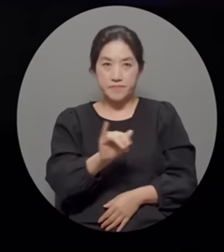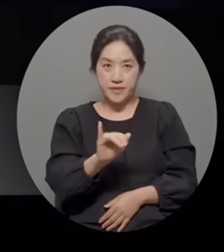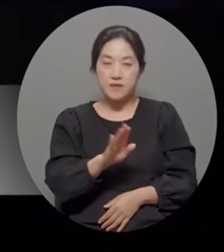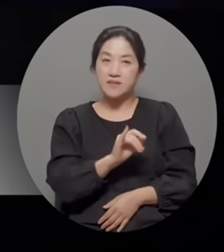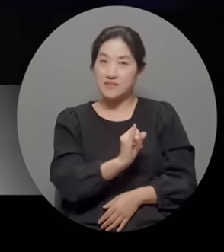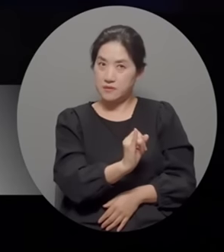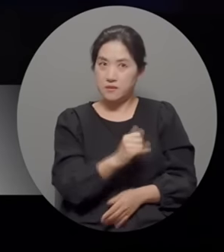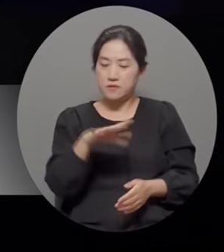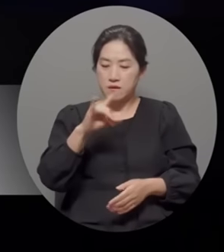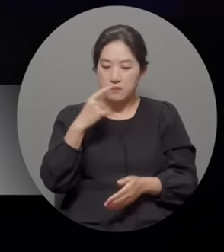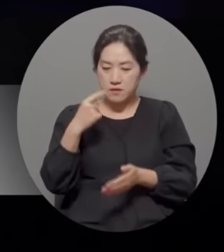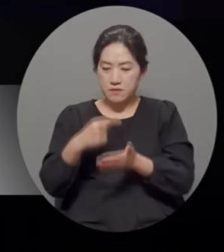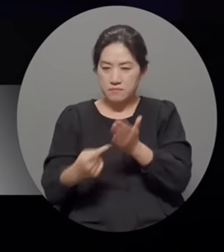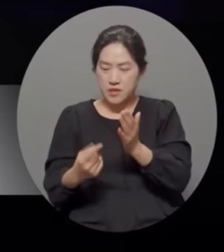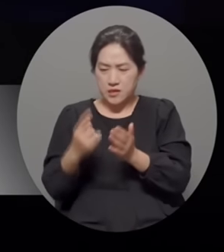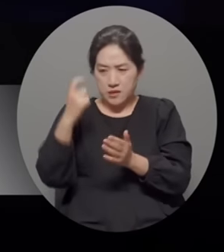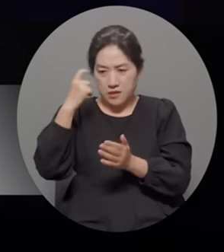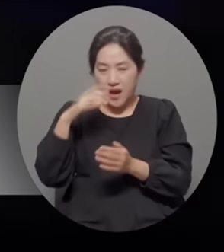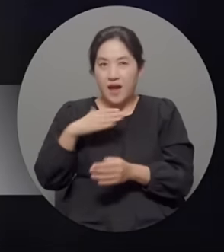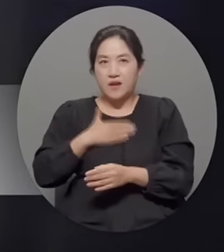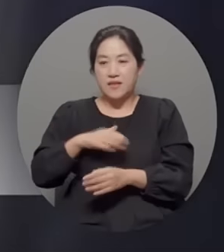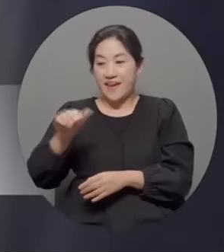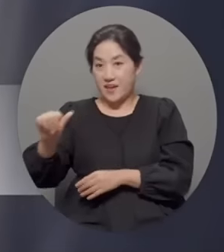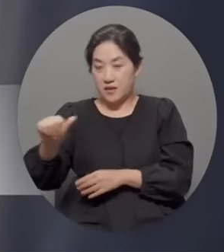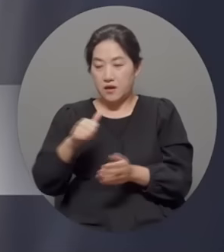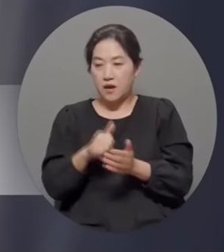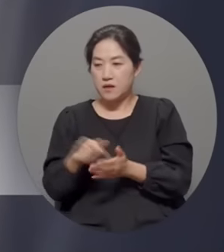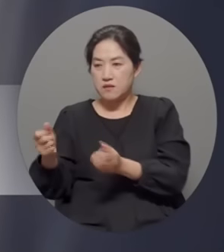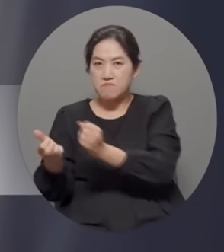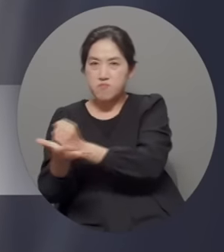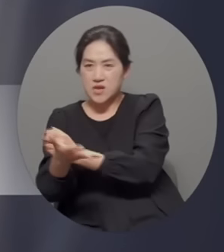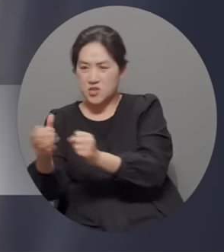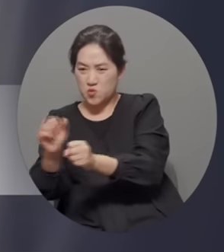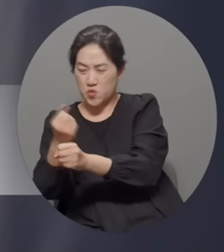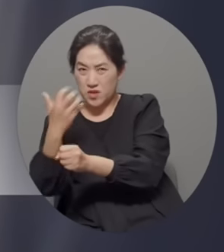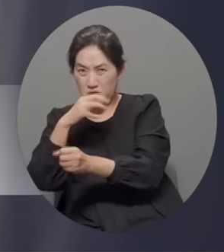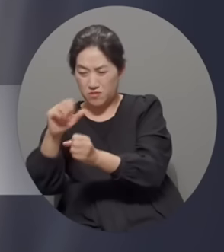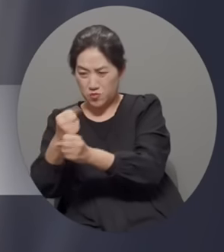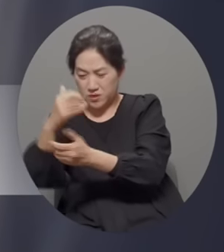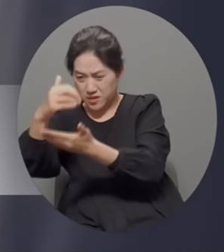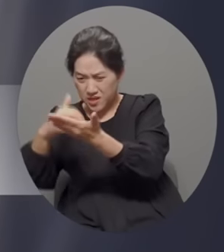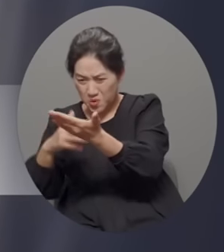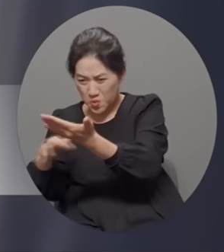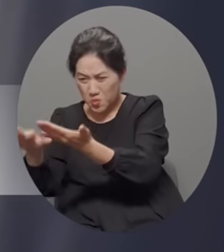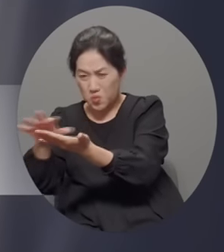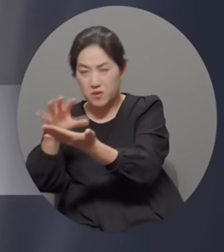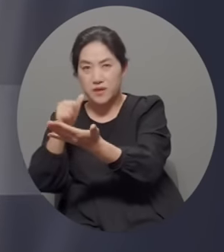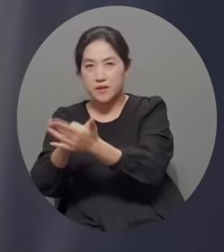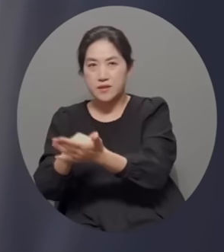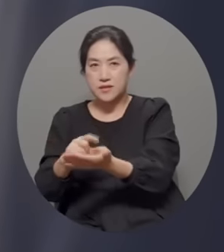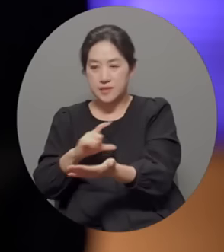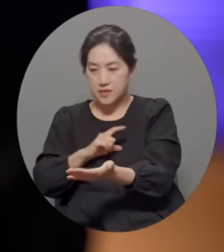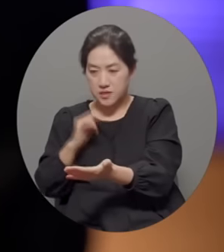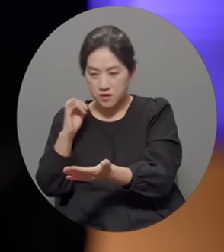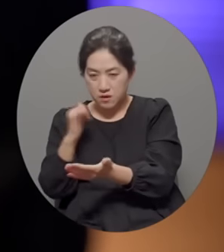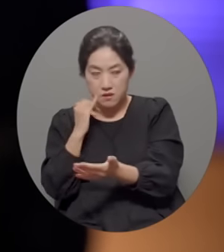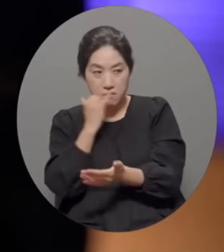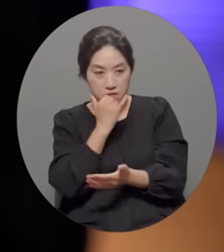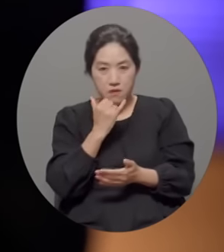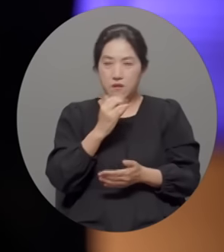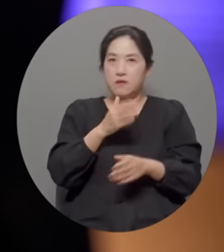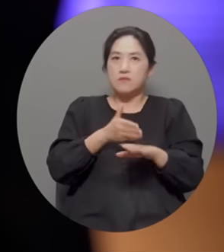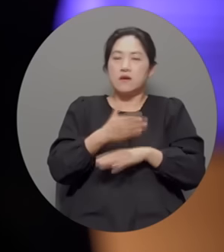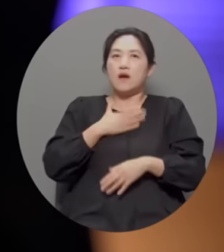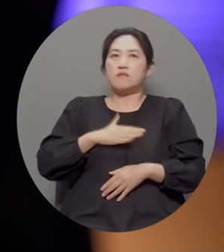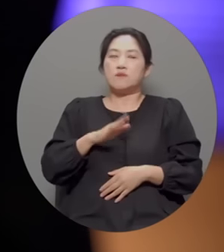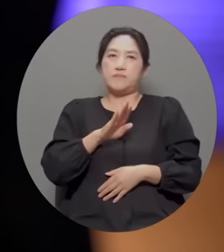피해를 인지했던 A 씨가 이들이 유포한 조작된 사진에서 이름을 발견하고 연락해온 뒤에야 피해 사실을